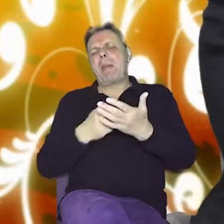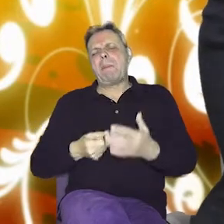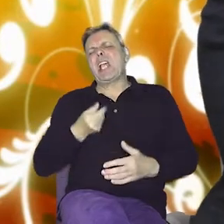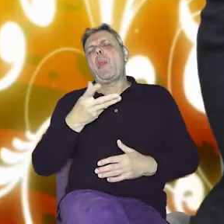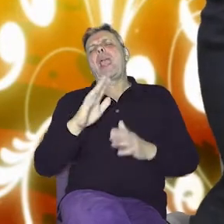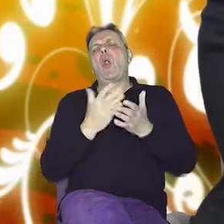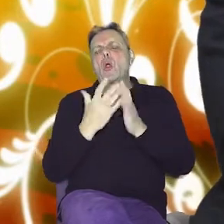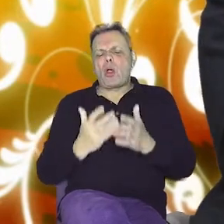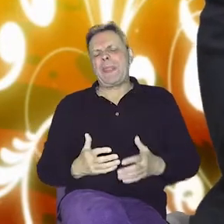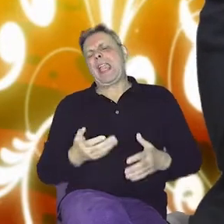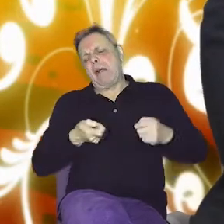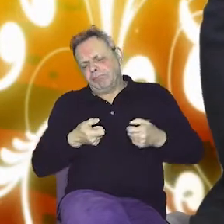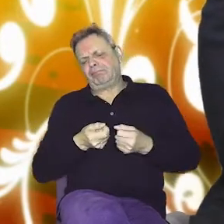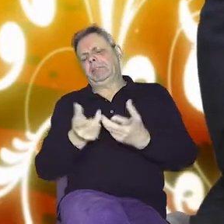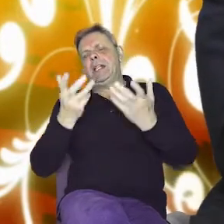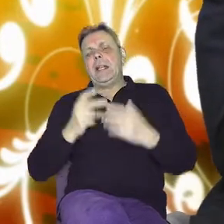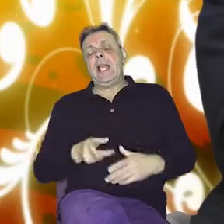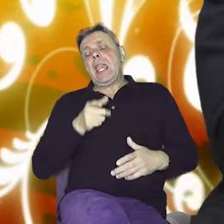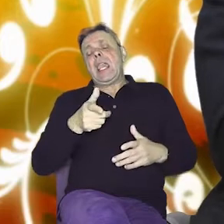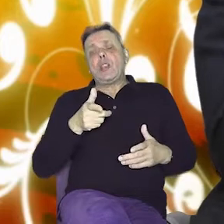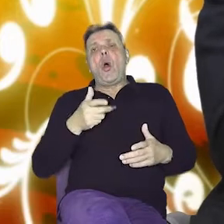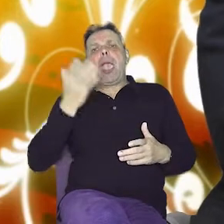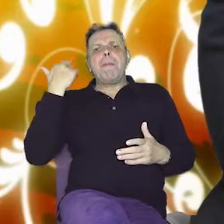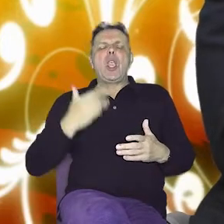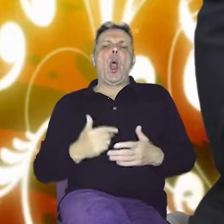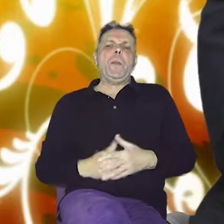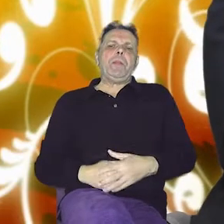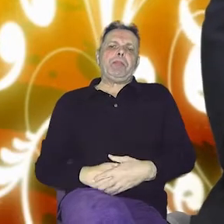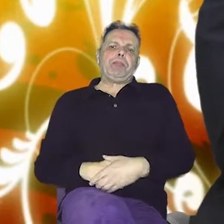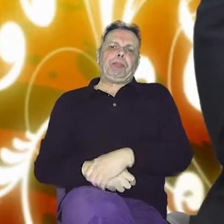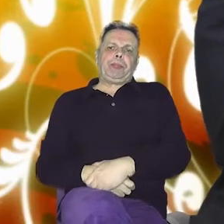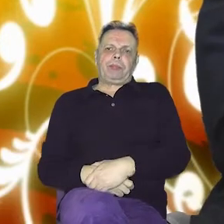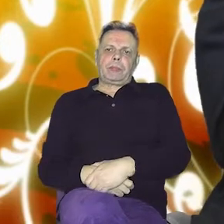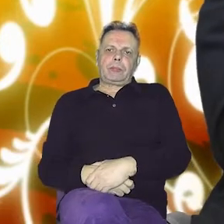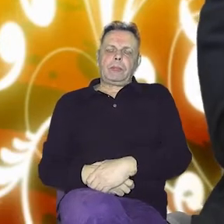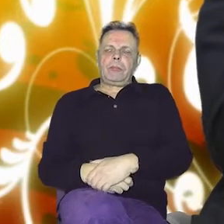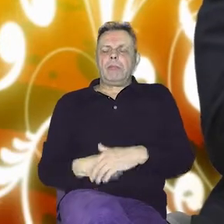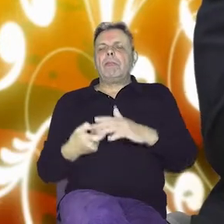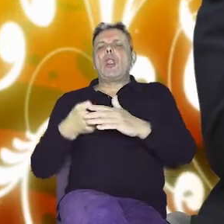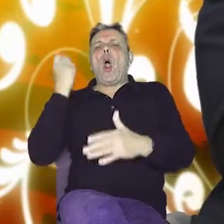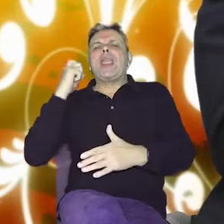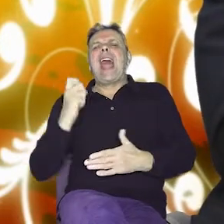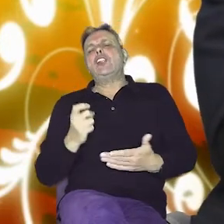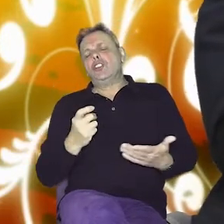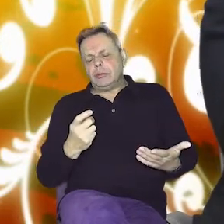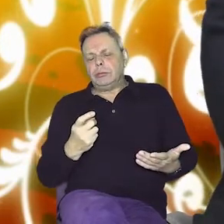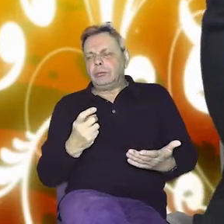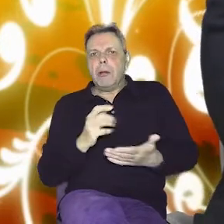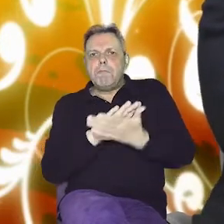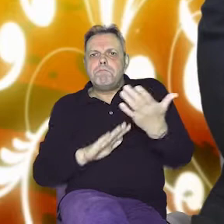sam i par knjiga i članaka i tako u tom. I to je zapravo bio taj nekakav trigger, ono, kreni u